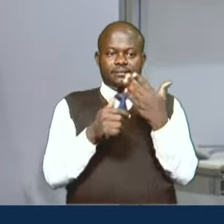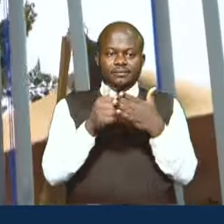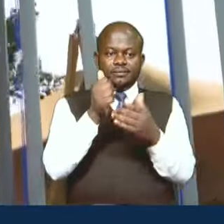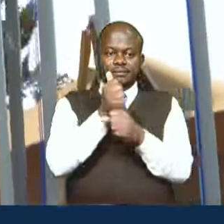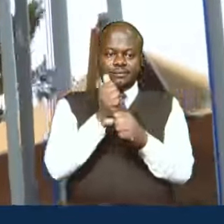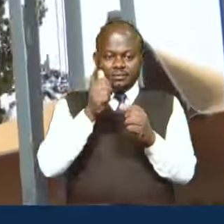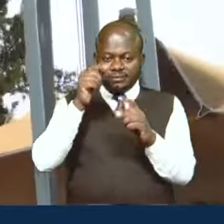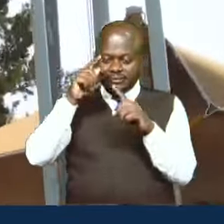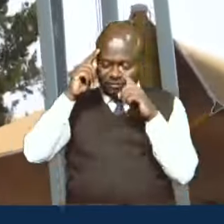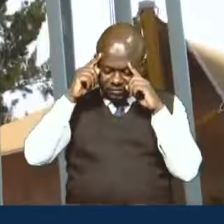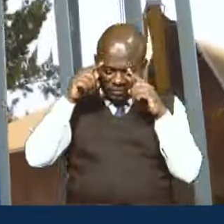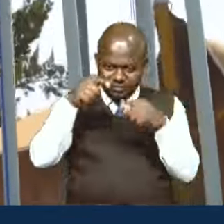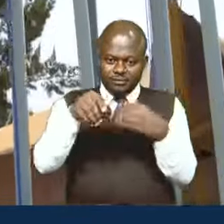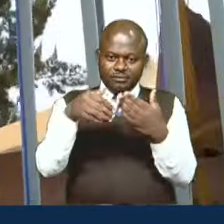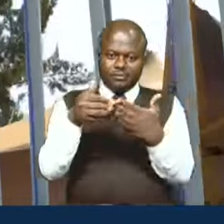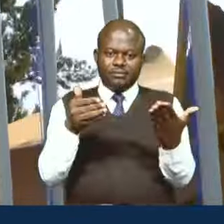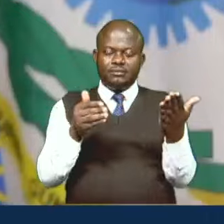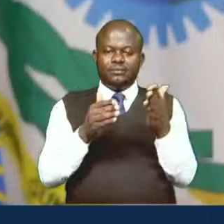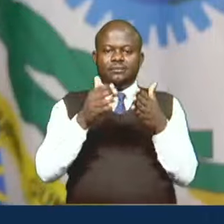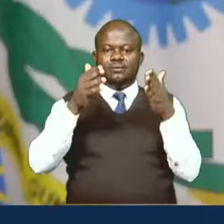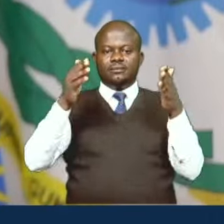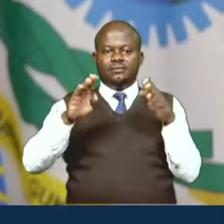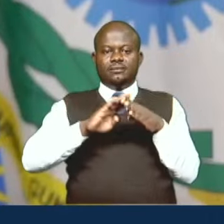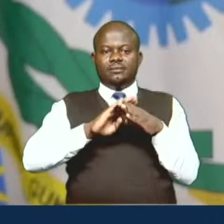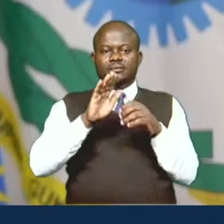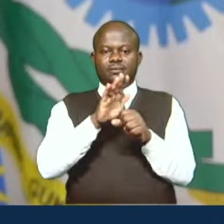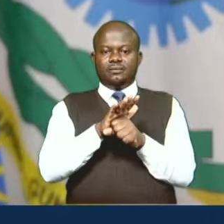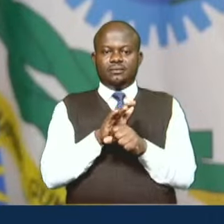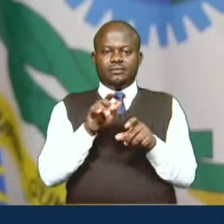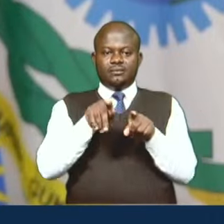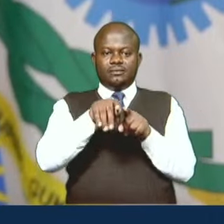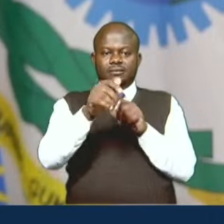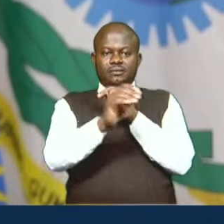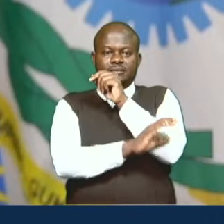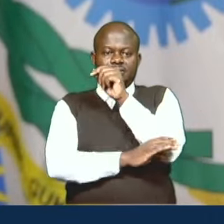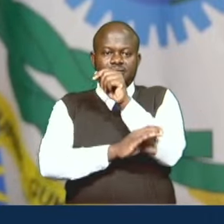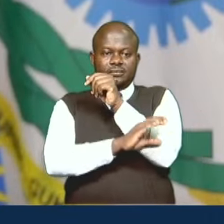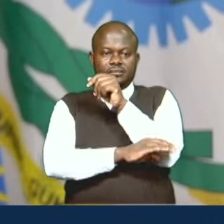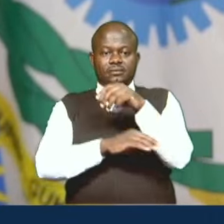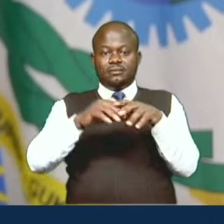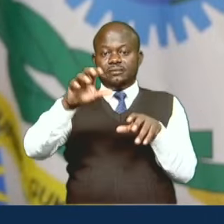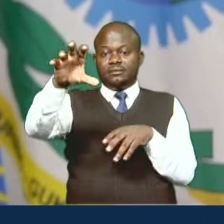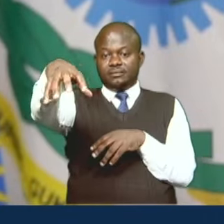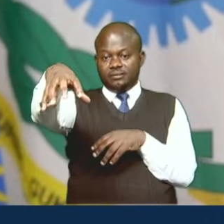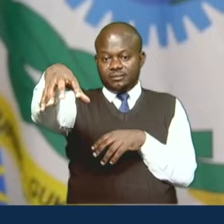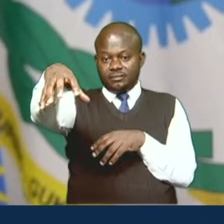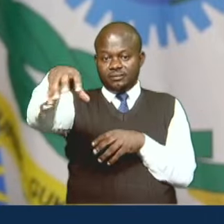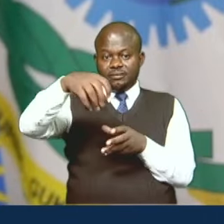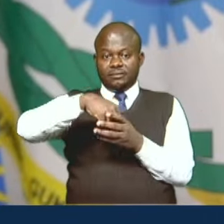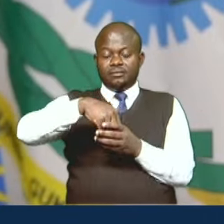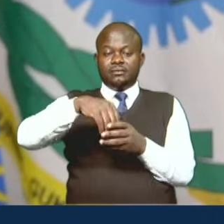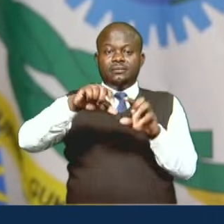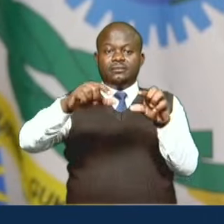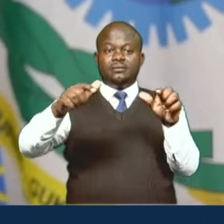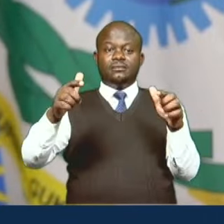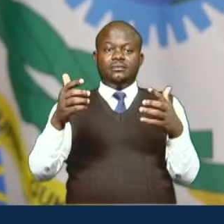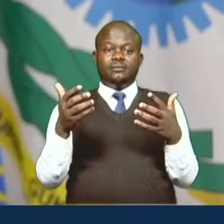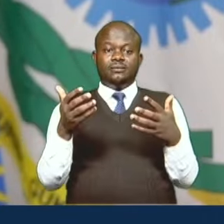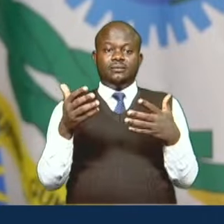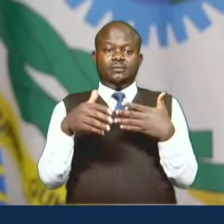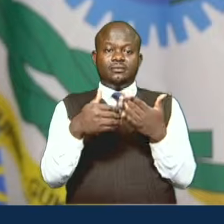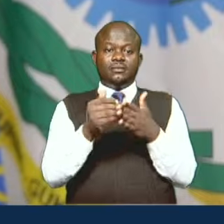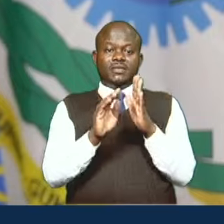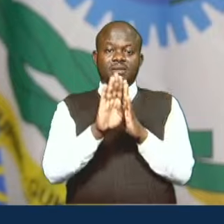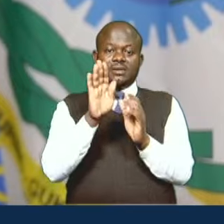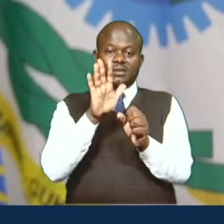hashingiye ku kwagura amahirwe abashoramari hanini. Nk'ibyo bihugu by'ibirwa byo muri izo nyanja biba byarateye